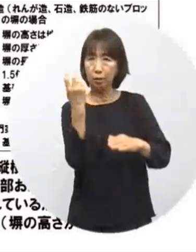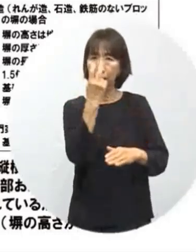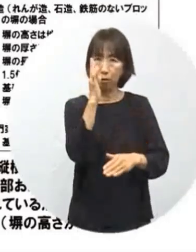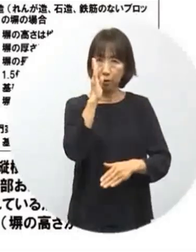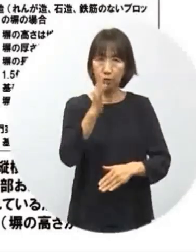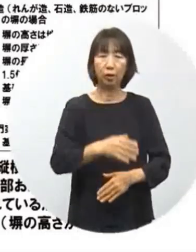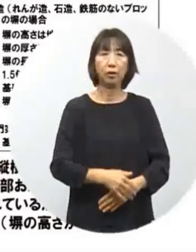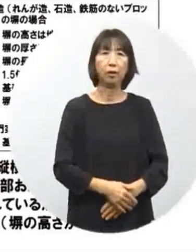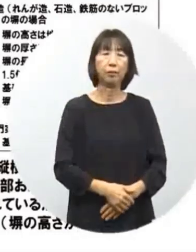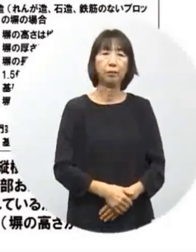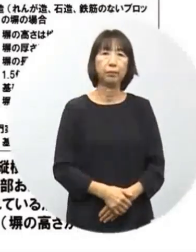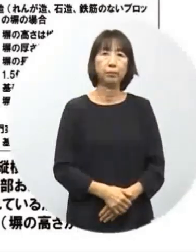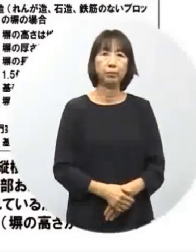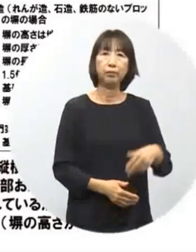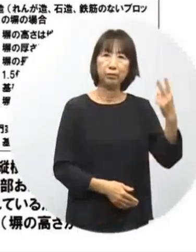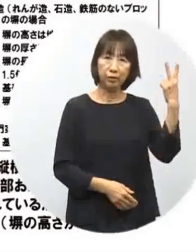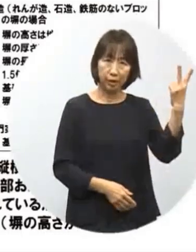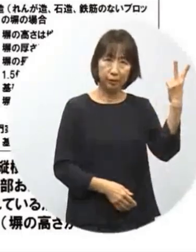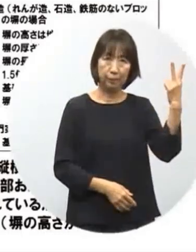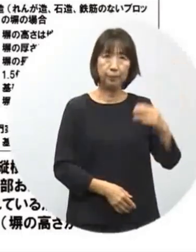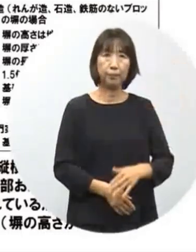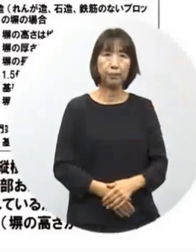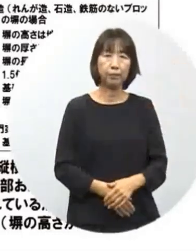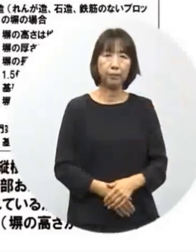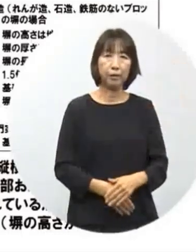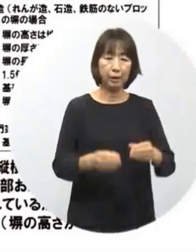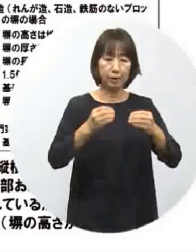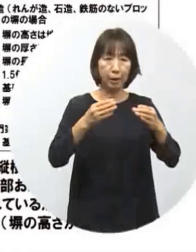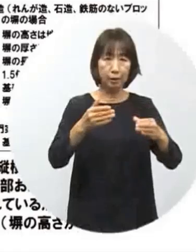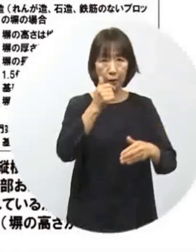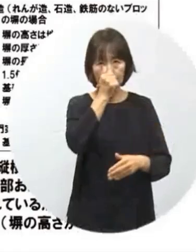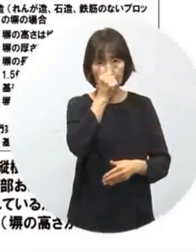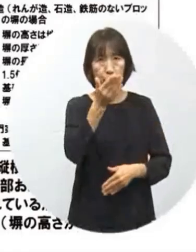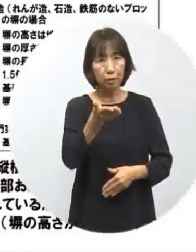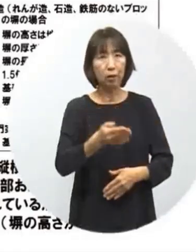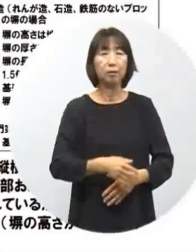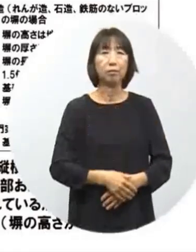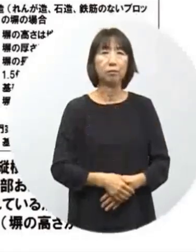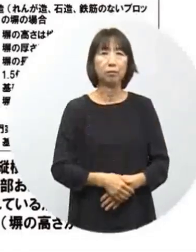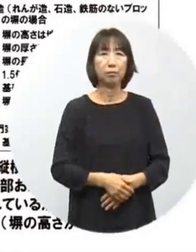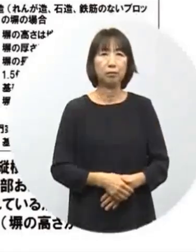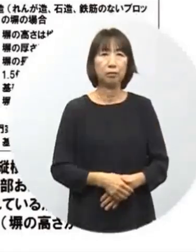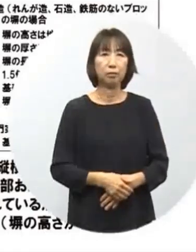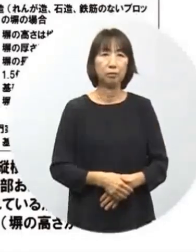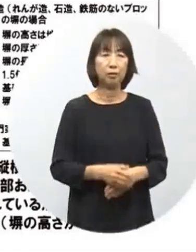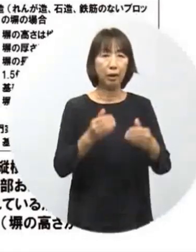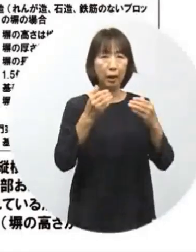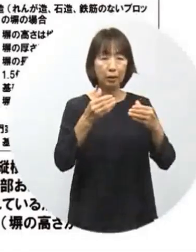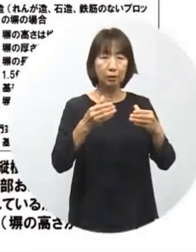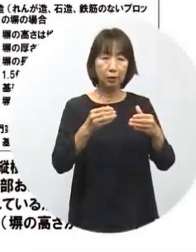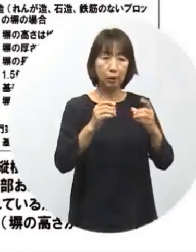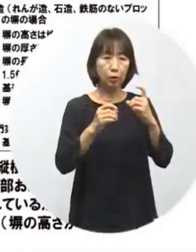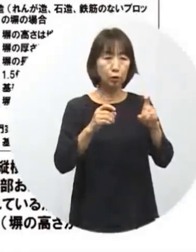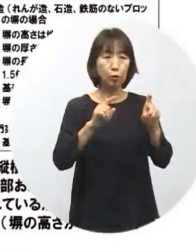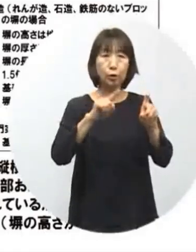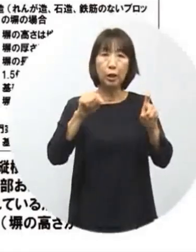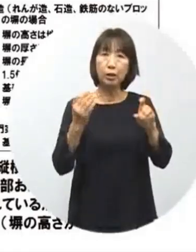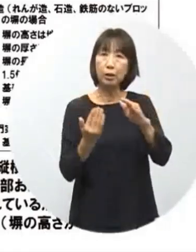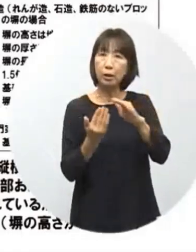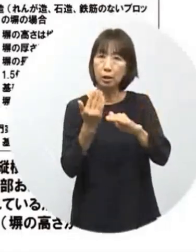。2、塀の厚さは十分か、塀の厚さは10センチ以上